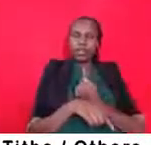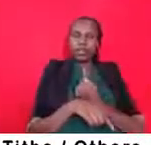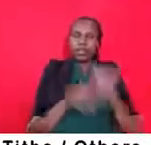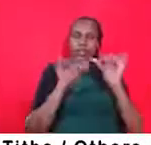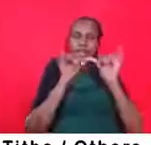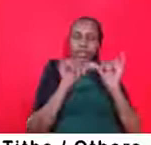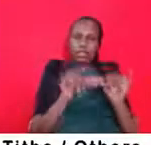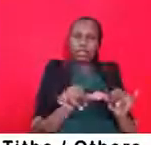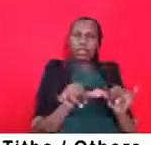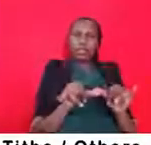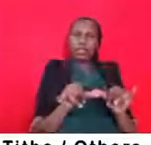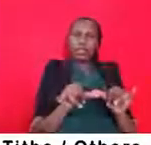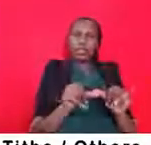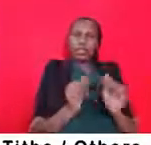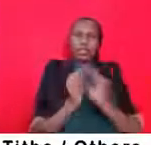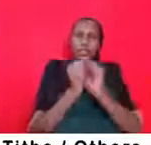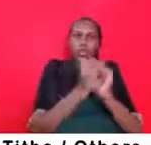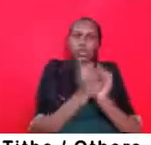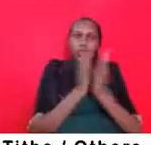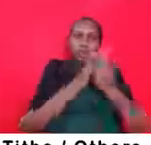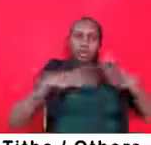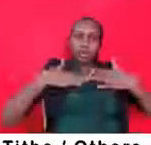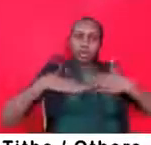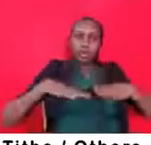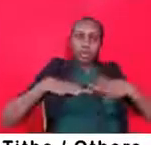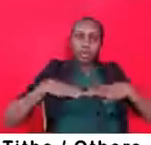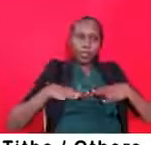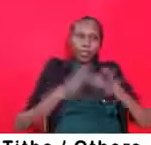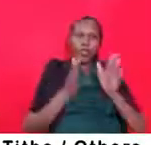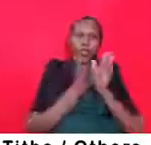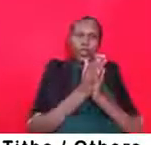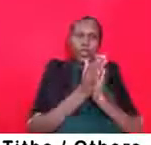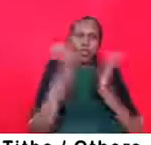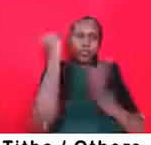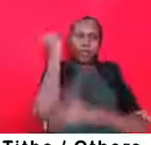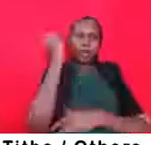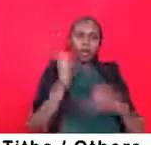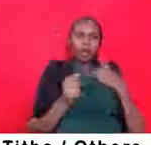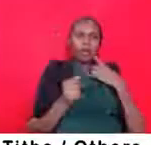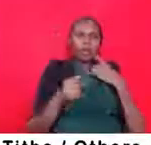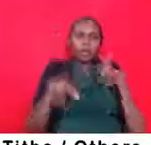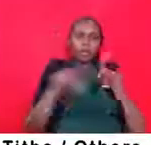ninakaa kati ya watu wenye midomo michafu,